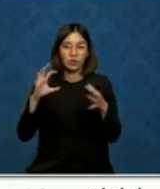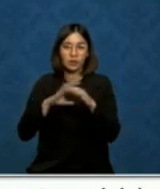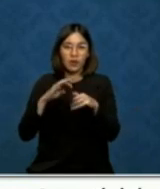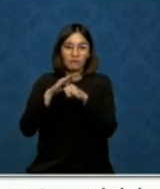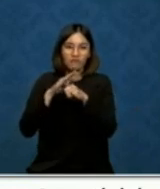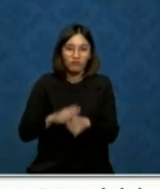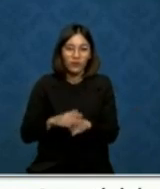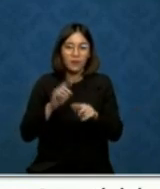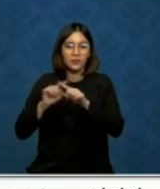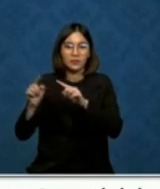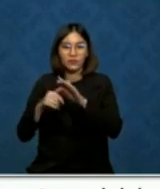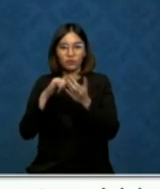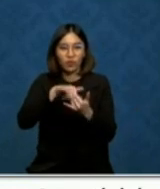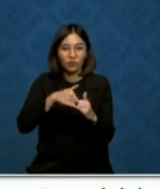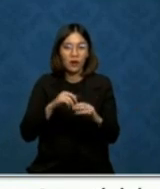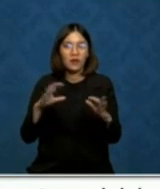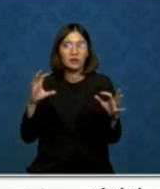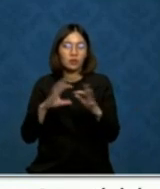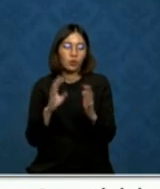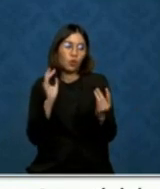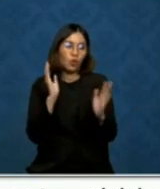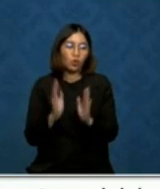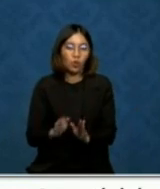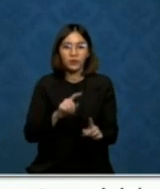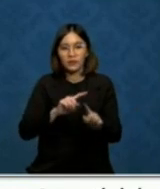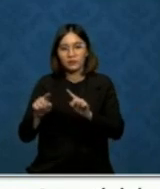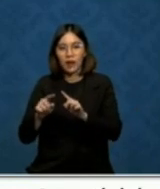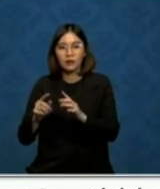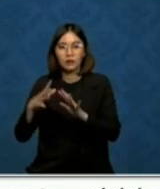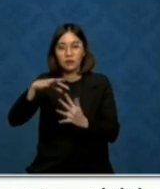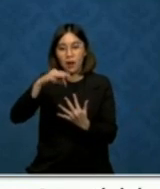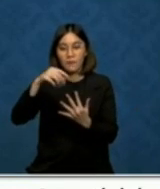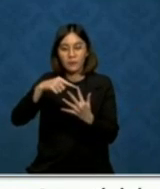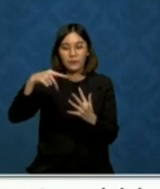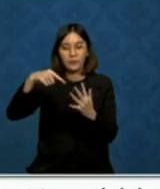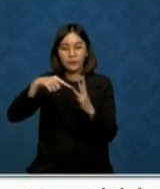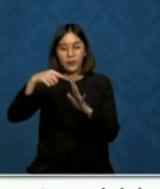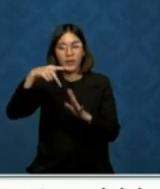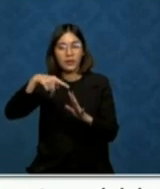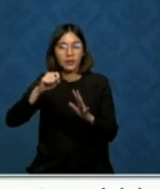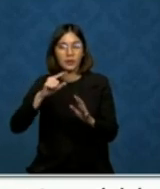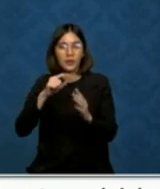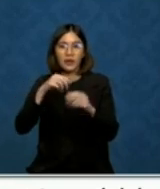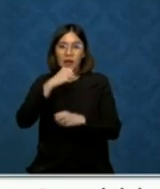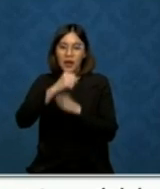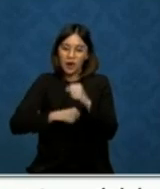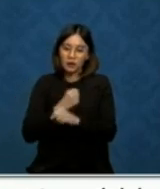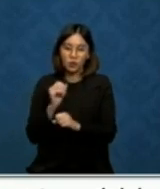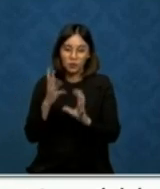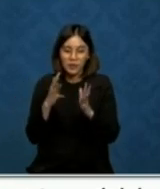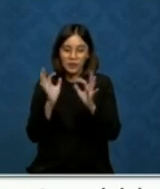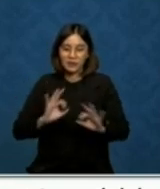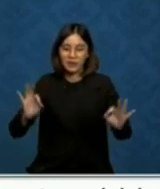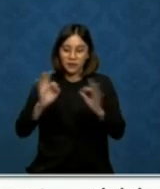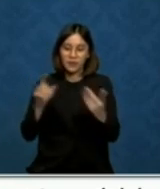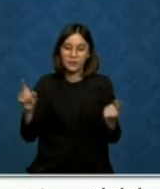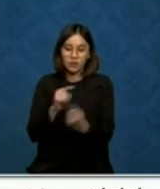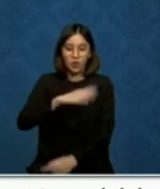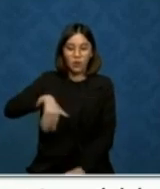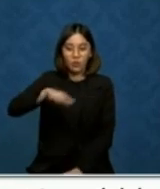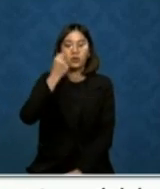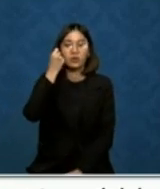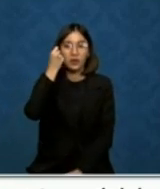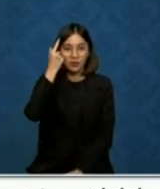พศที่อาจจะเกิดกับบุคคลใดก็ได้ไม่เลือกเพศสภาพและอายุค่ะท่านประธานจึงจำเป็นต้องให้สังคมเข้าใจเรื่